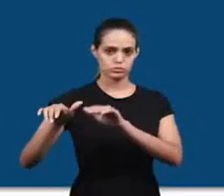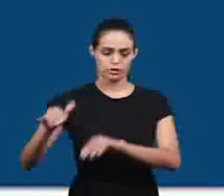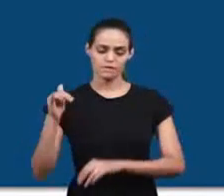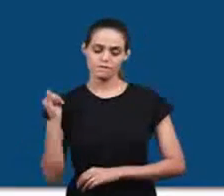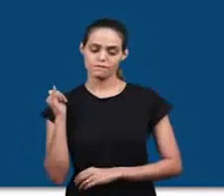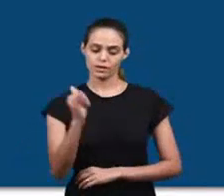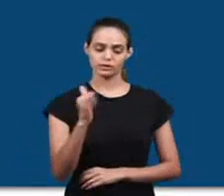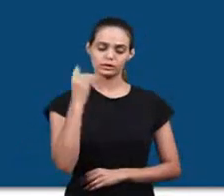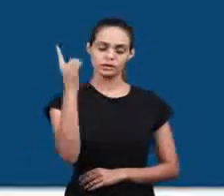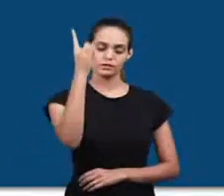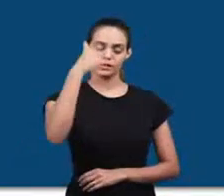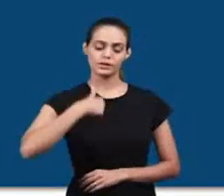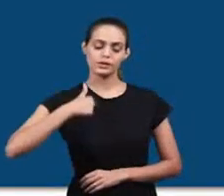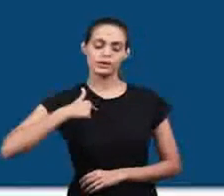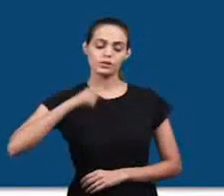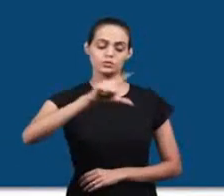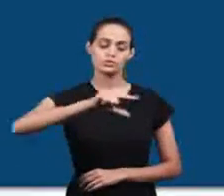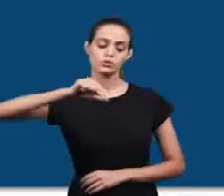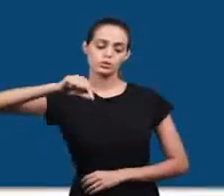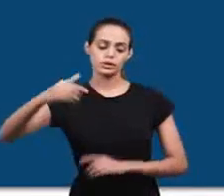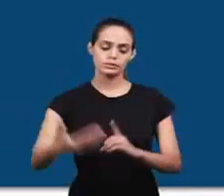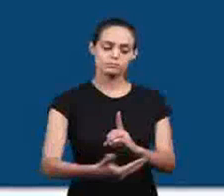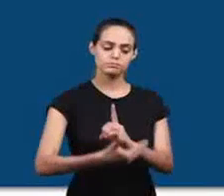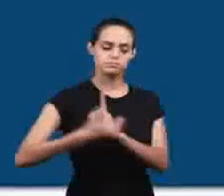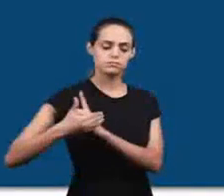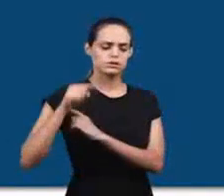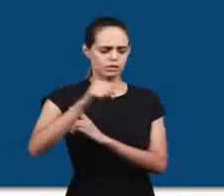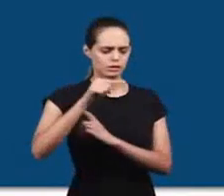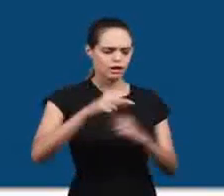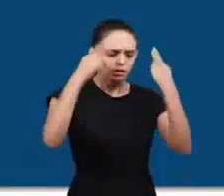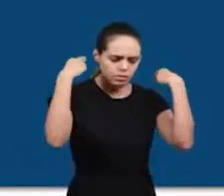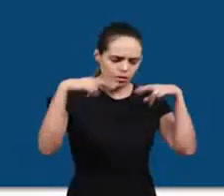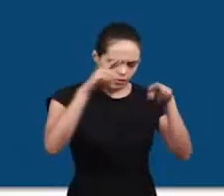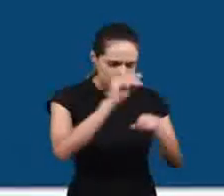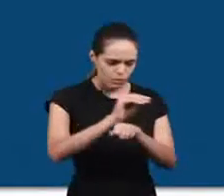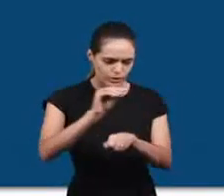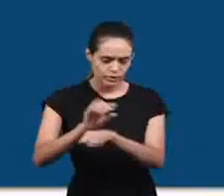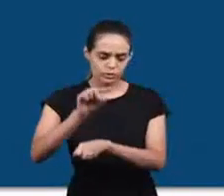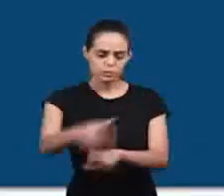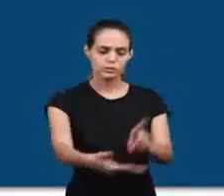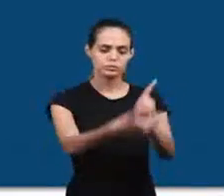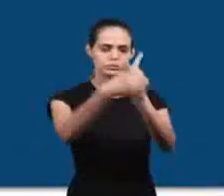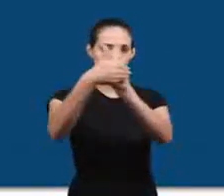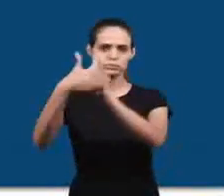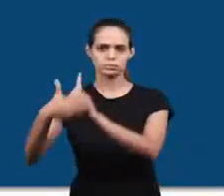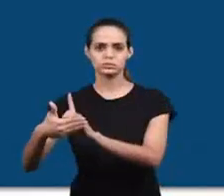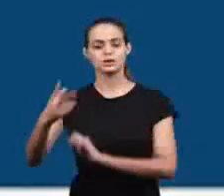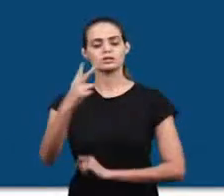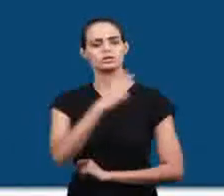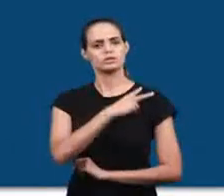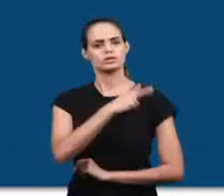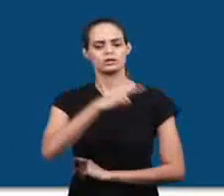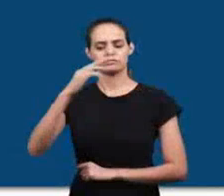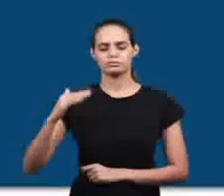Zebaoth. Ich habe dich genommen von den Schafhürden, damit du Fürst